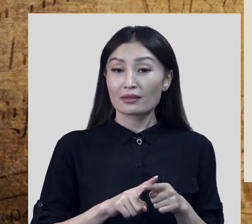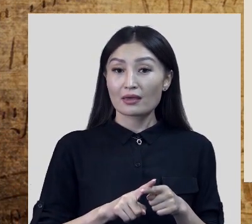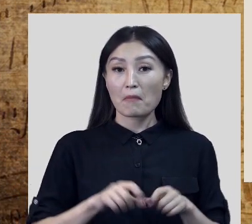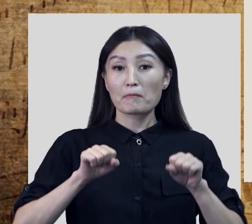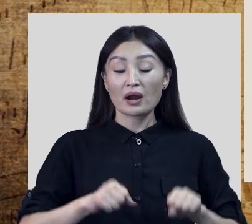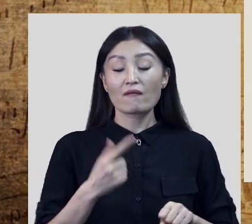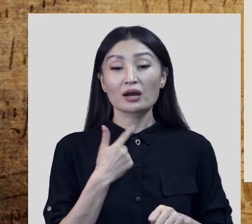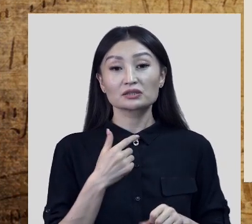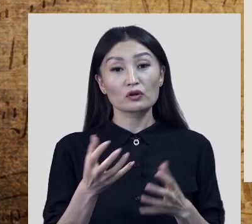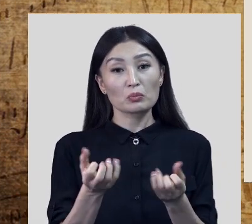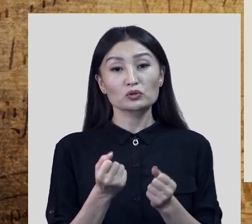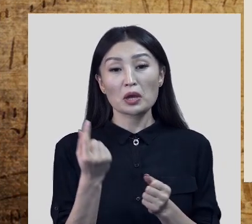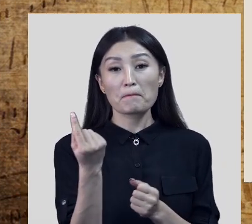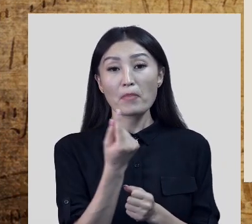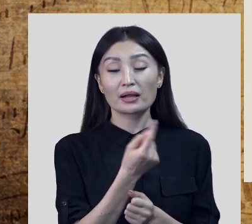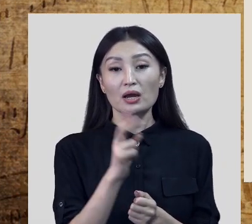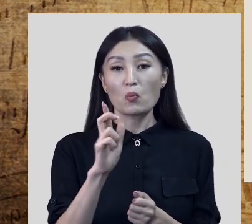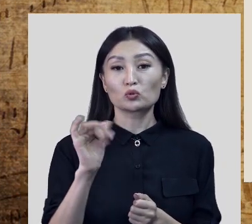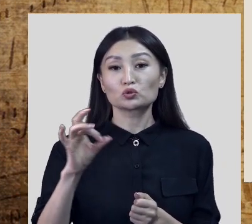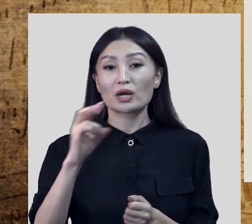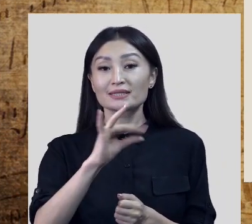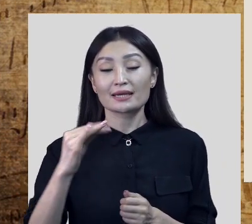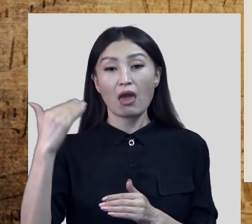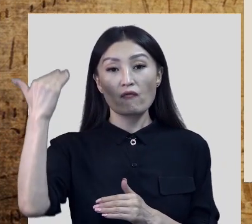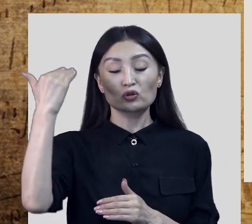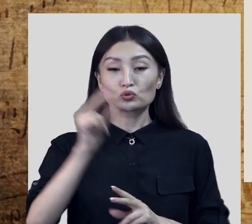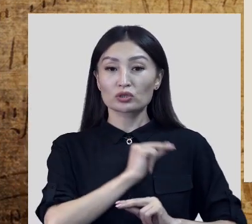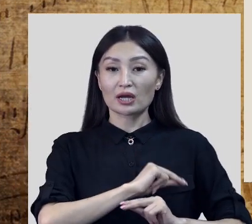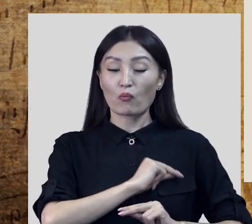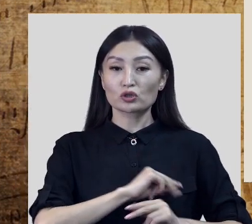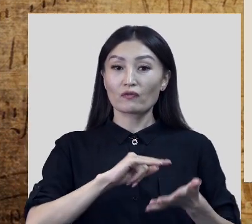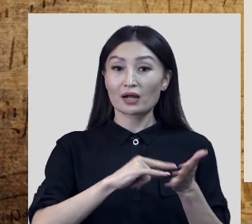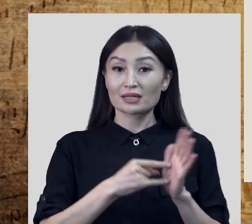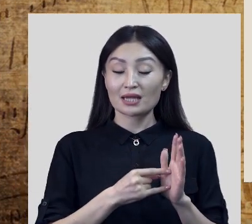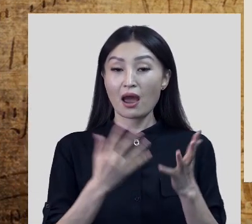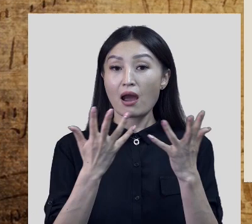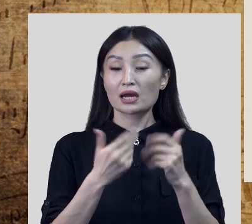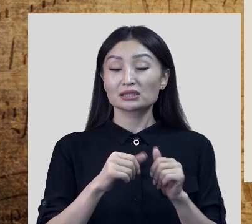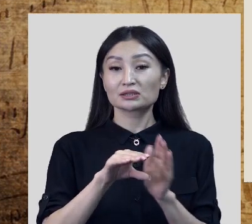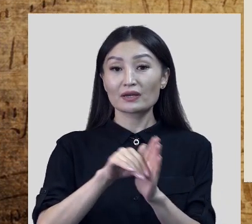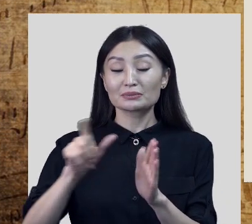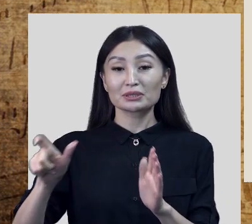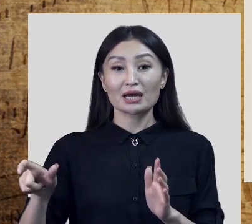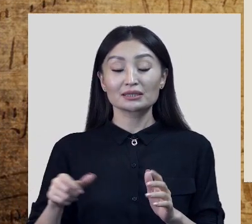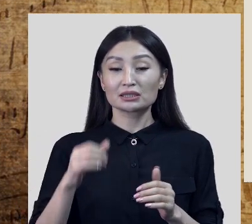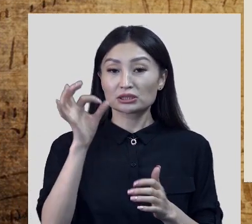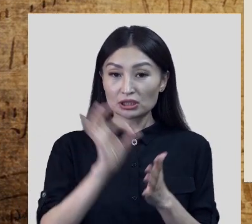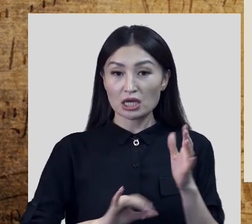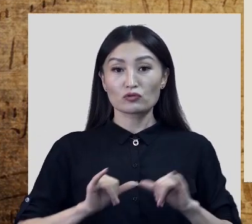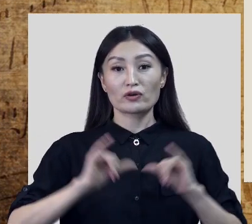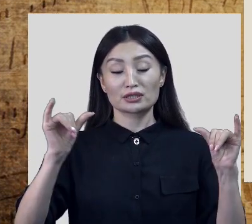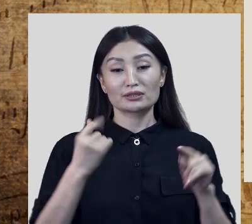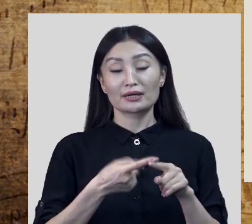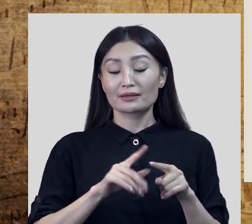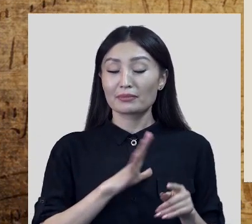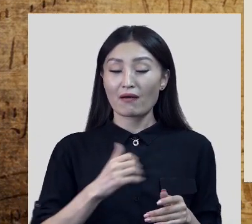право голосовать получили мелкой буржуазии и верхушка рабочего класса количество избирателей сразу возросло это